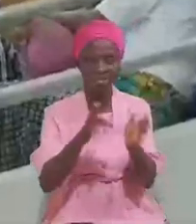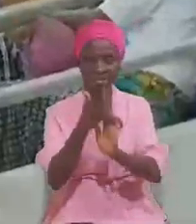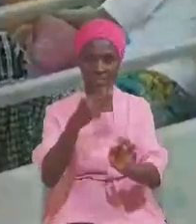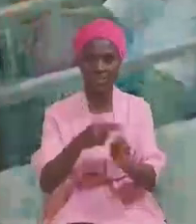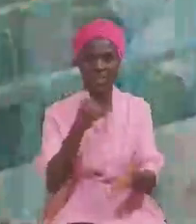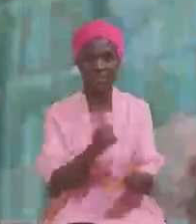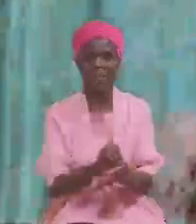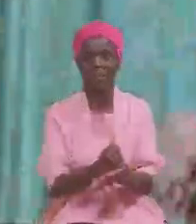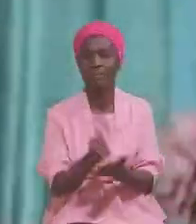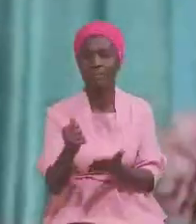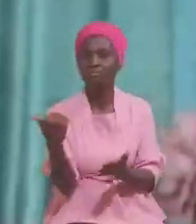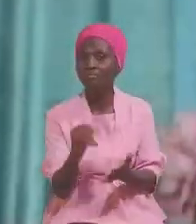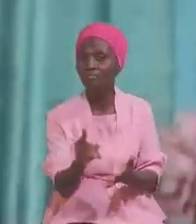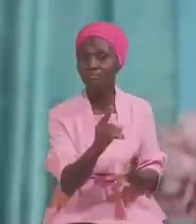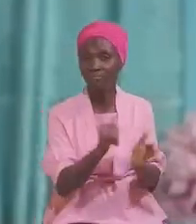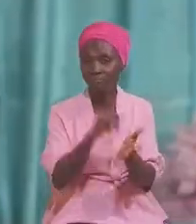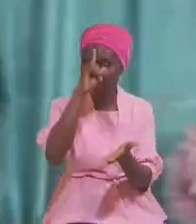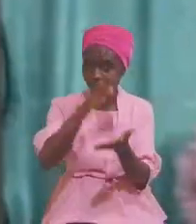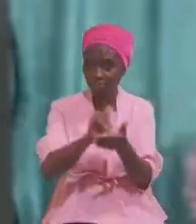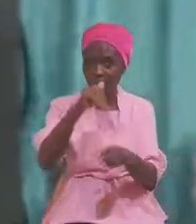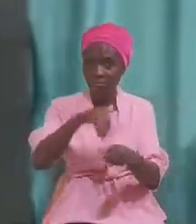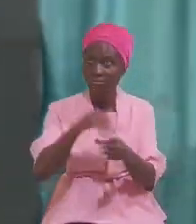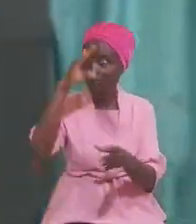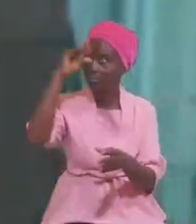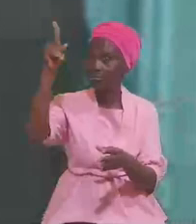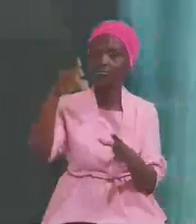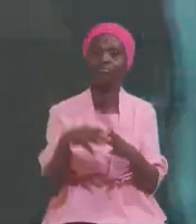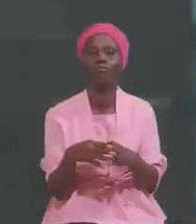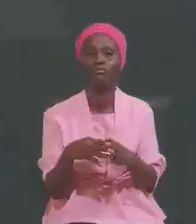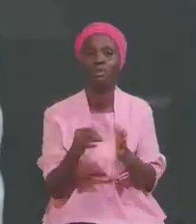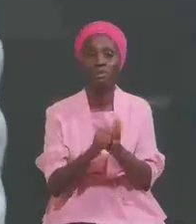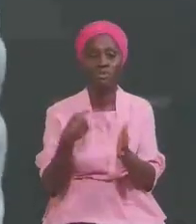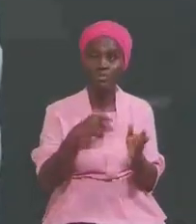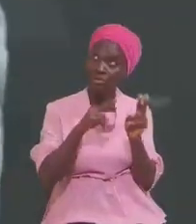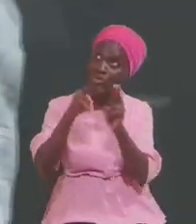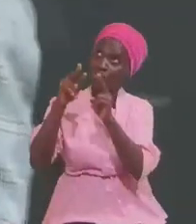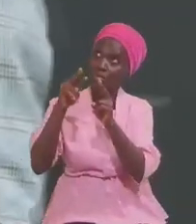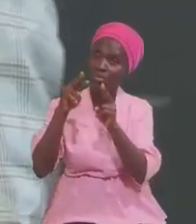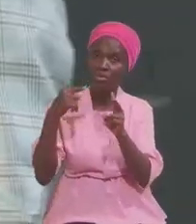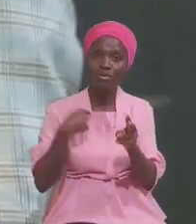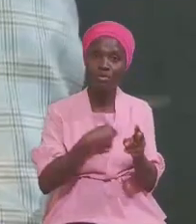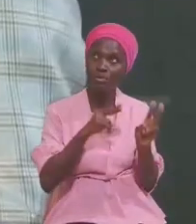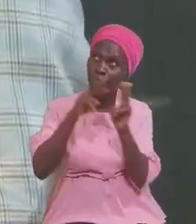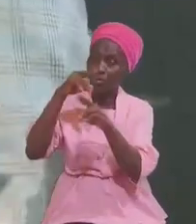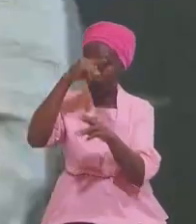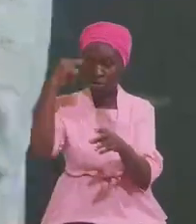Quiconque croit en lui. Ça, c'est le regard. Nous regardons parce que nous croyons ce que le Seigneur a dit. Il nous a donné